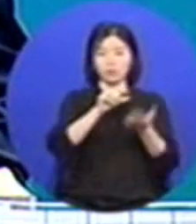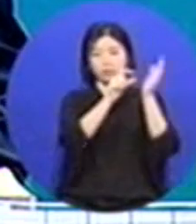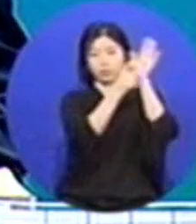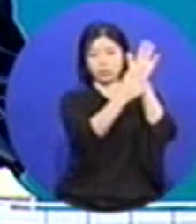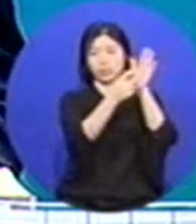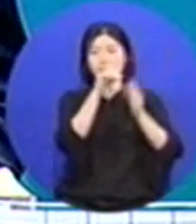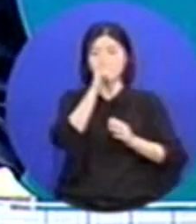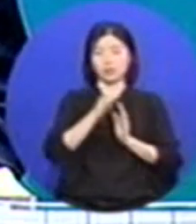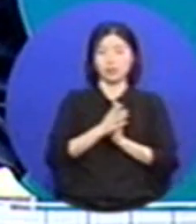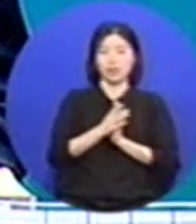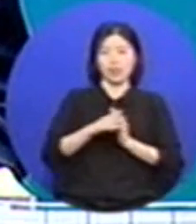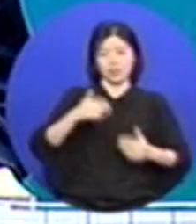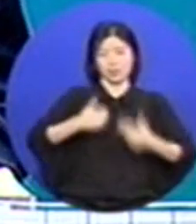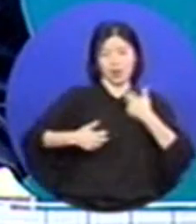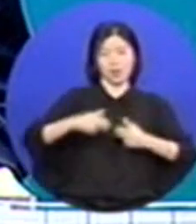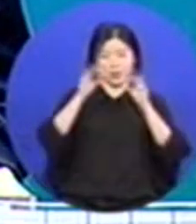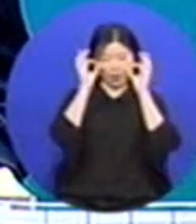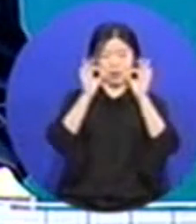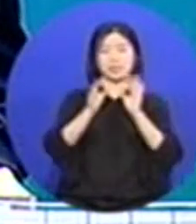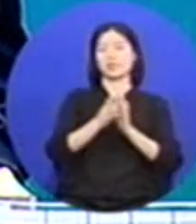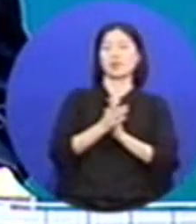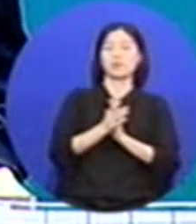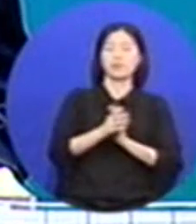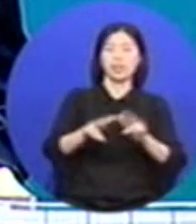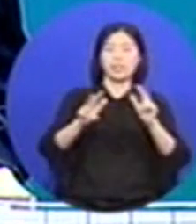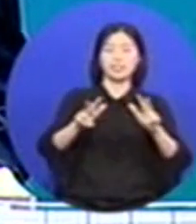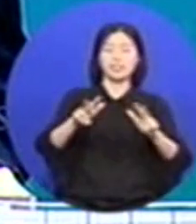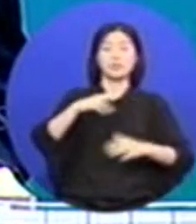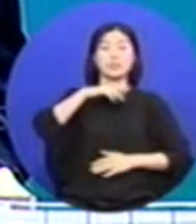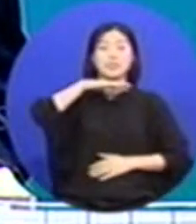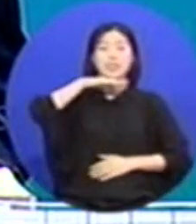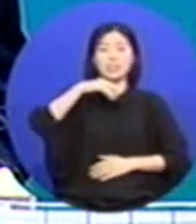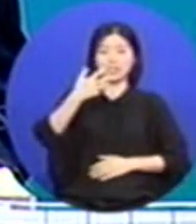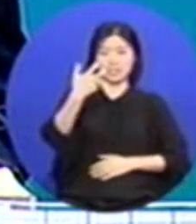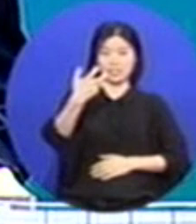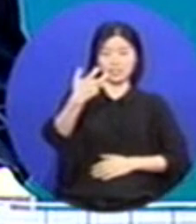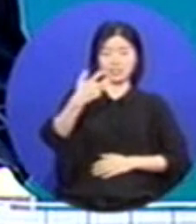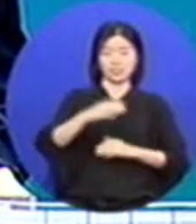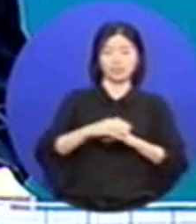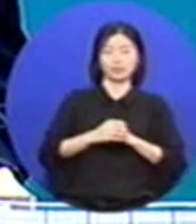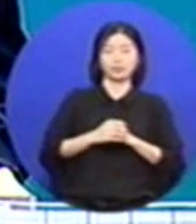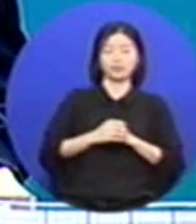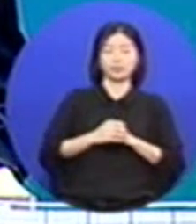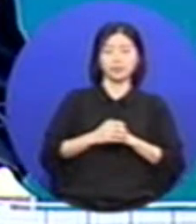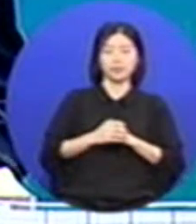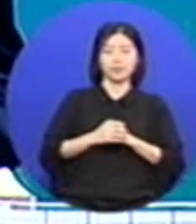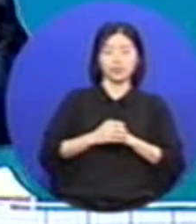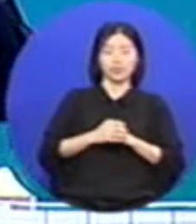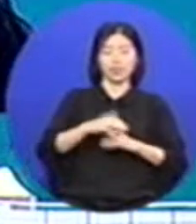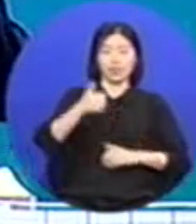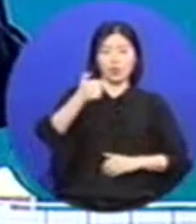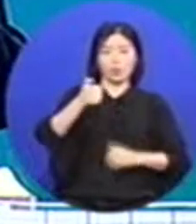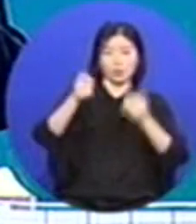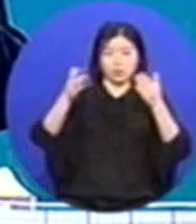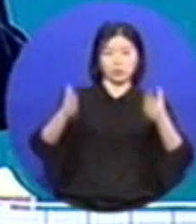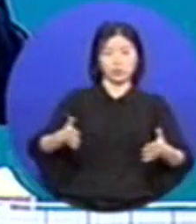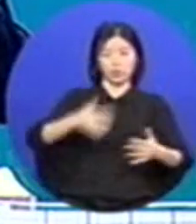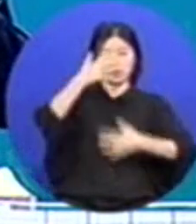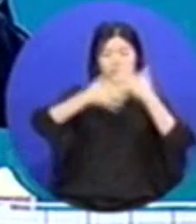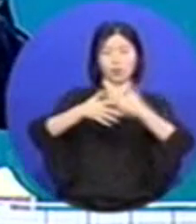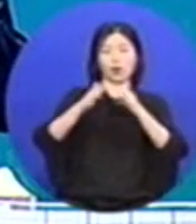흥미롭게 봤어요 지금은 일은 이라고 하더라구요 50년 동안 영화배우